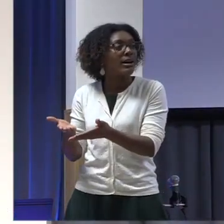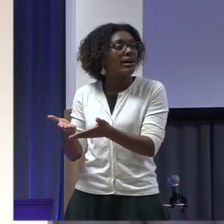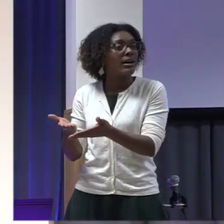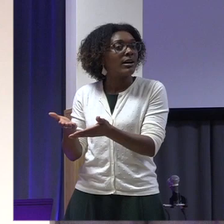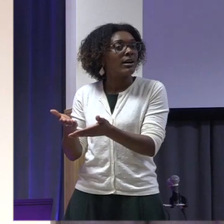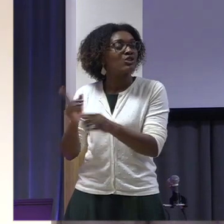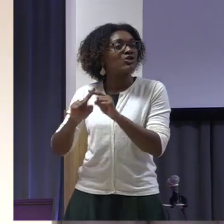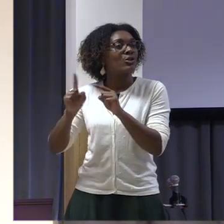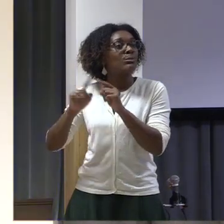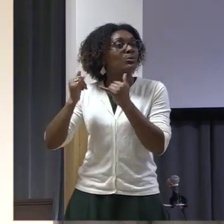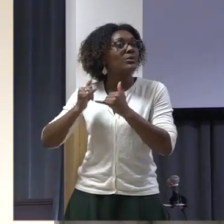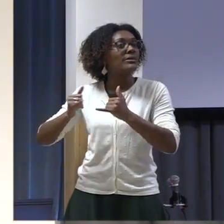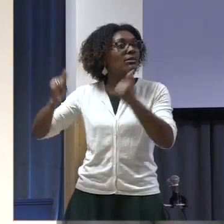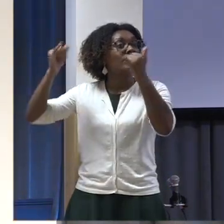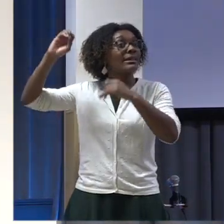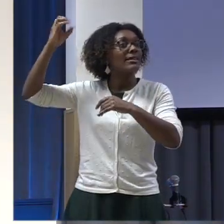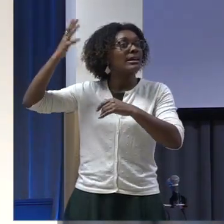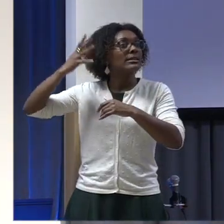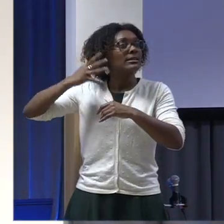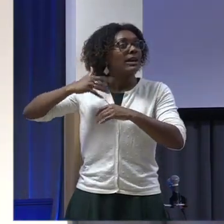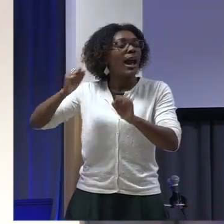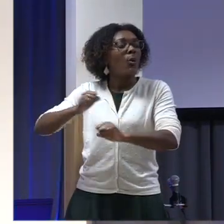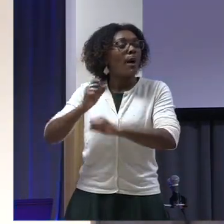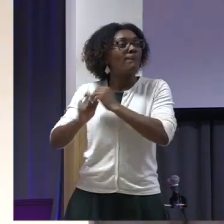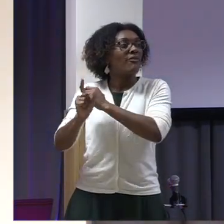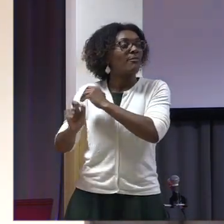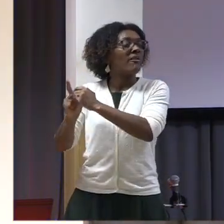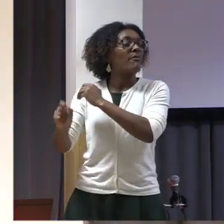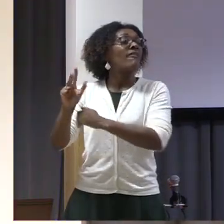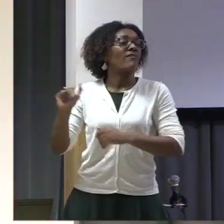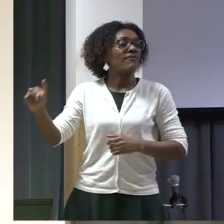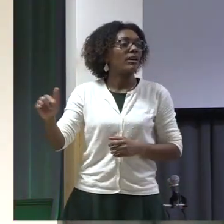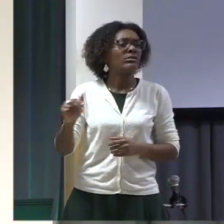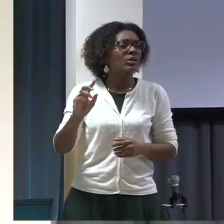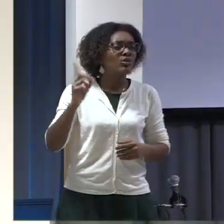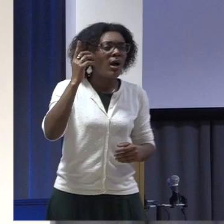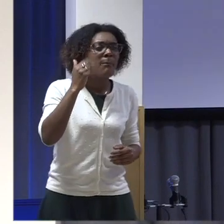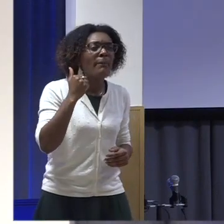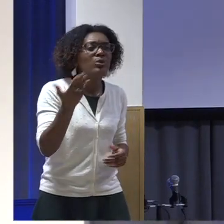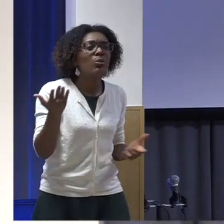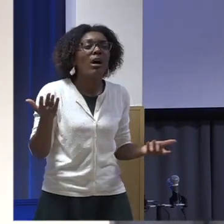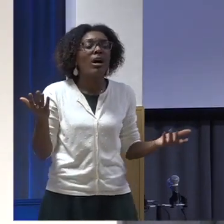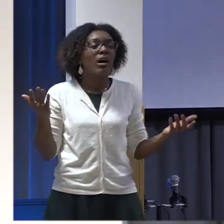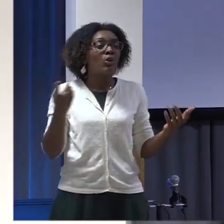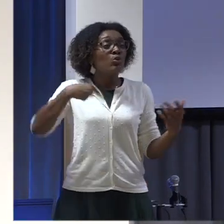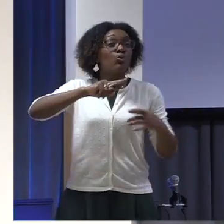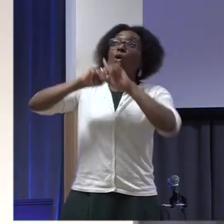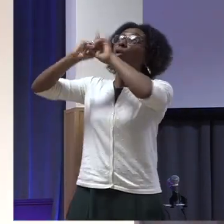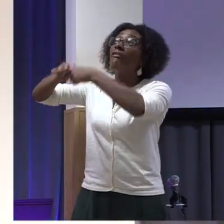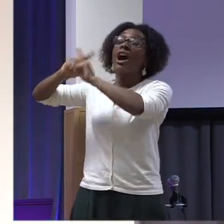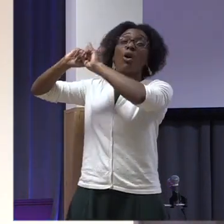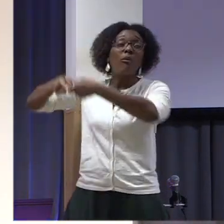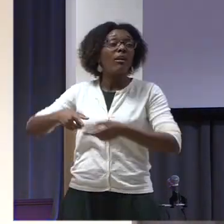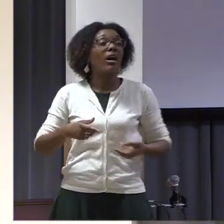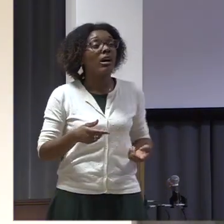surnaturel savez dieu n'a pas besoin de de tous les folklores pour nous convaincre dieu n'a pas besoin de panneaux d'affichage